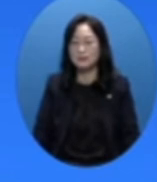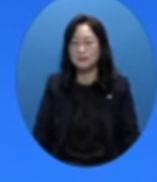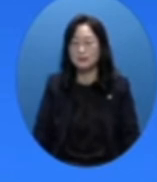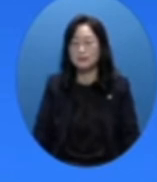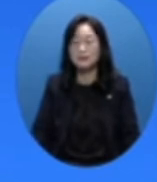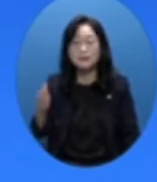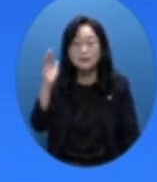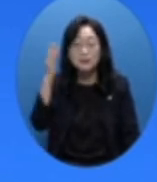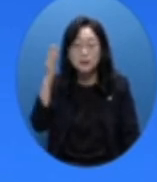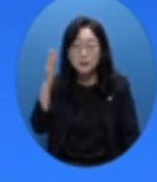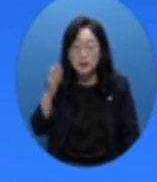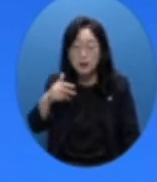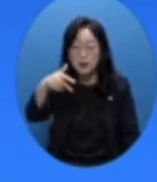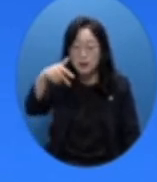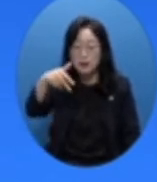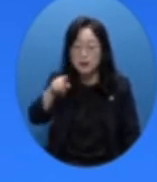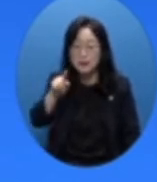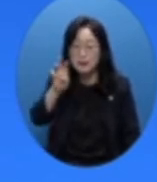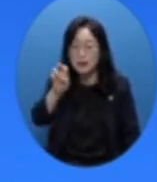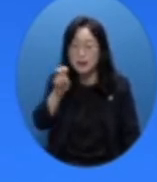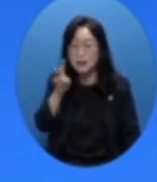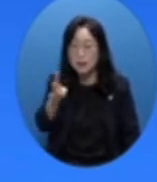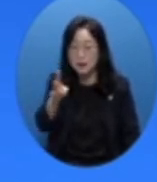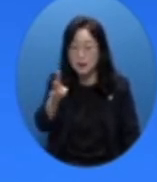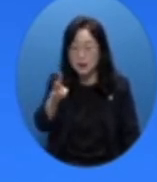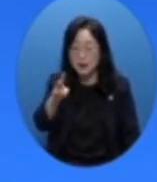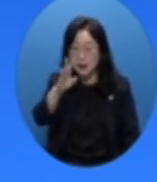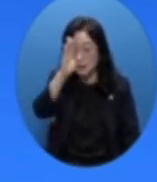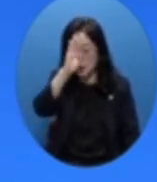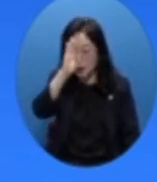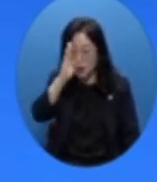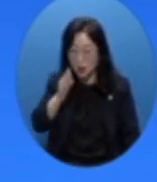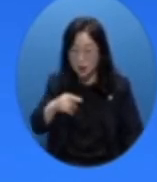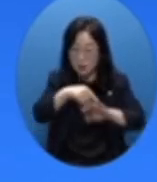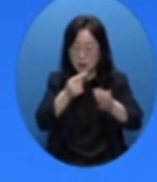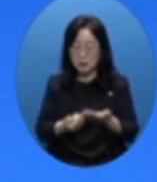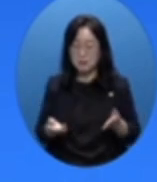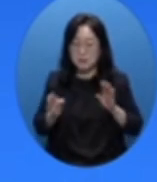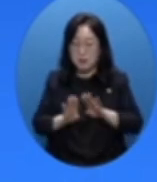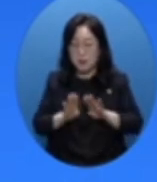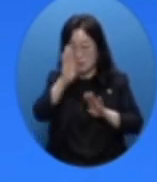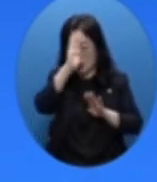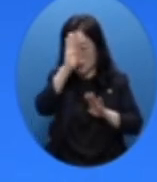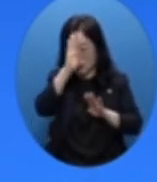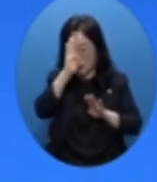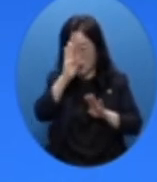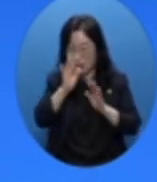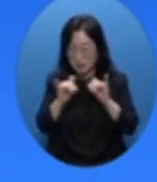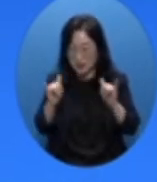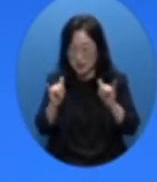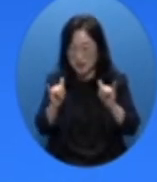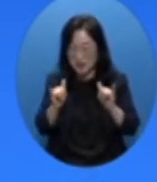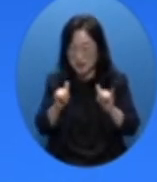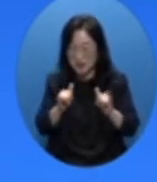요즘 자폐증을 가진 변호사 드라마가 굉장히 관심을 갖고 있는 깍 그렇게 됐는데